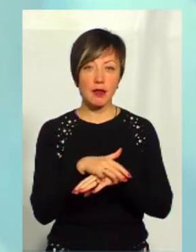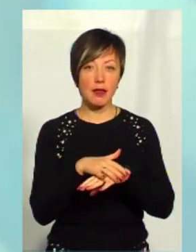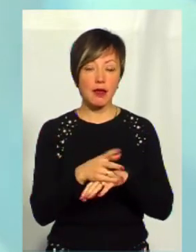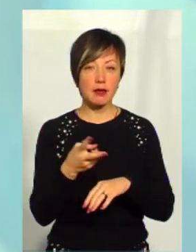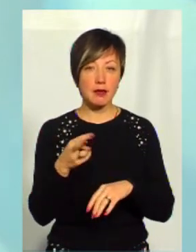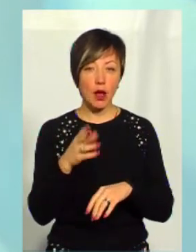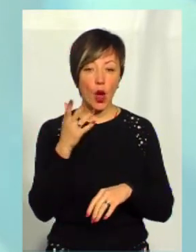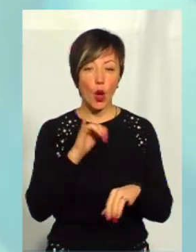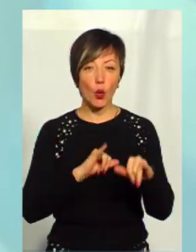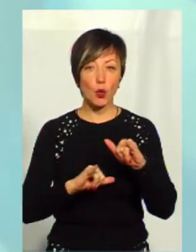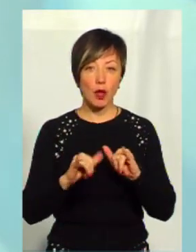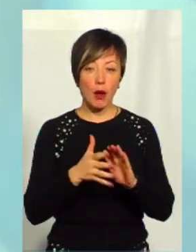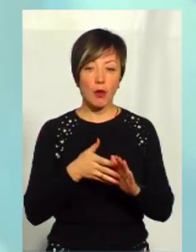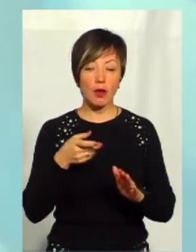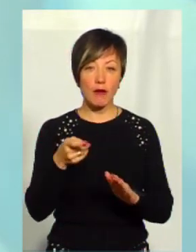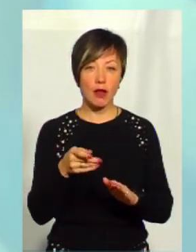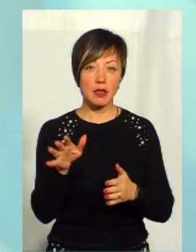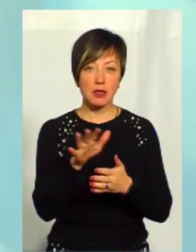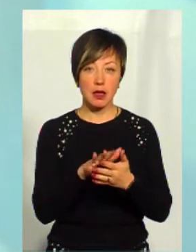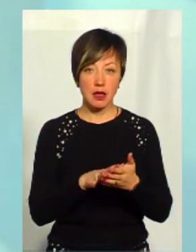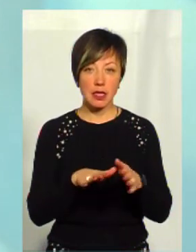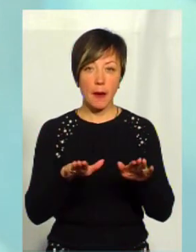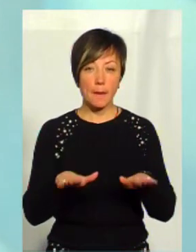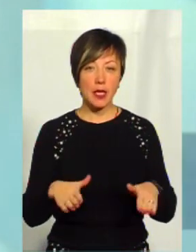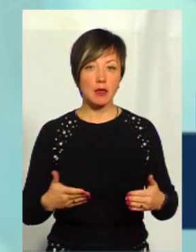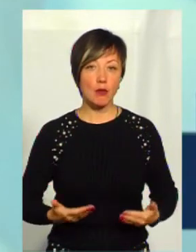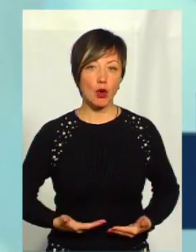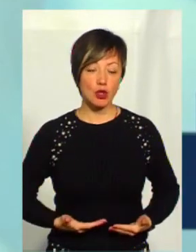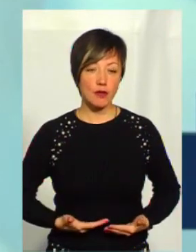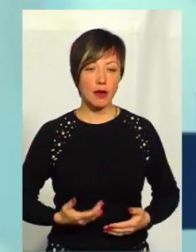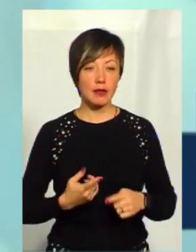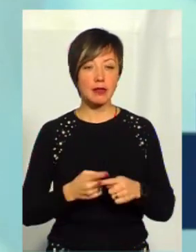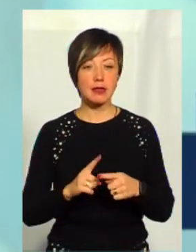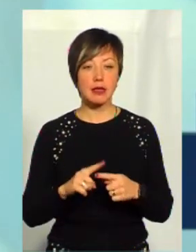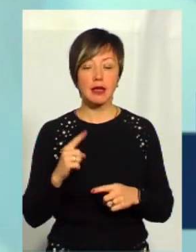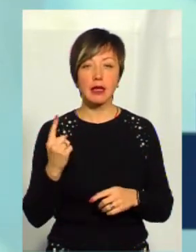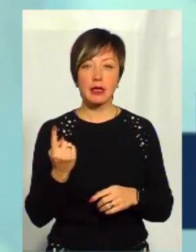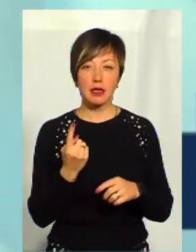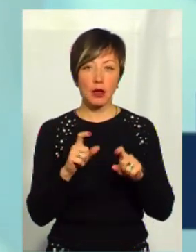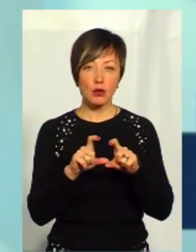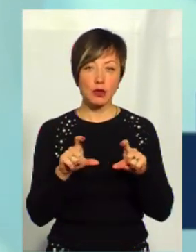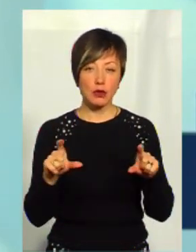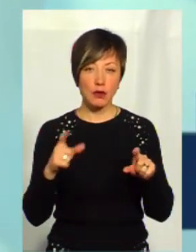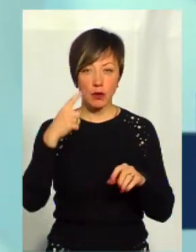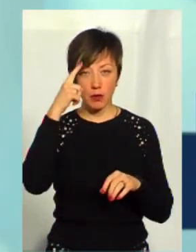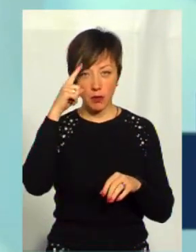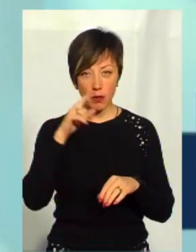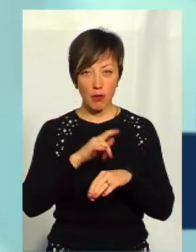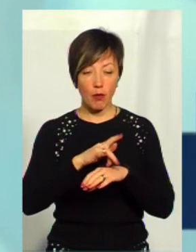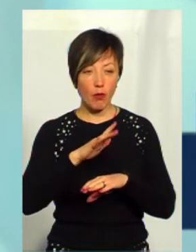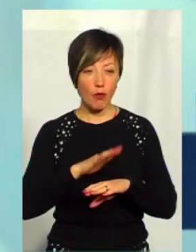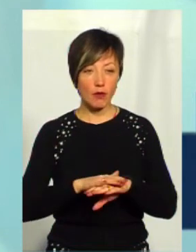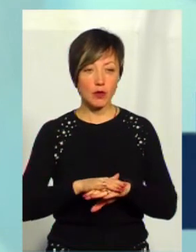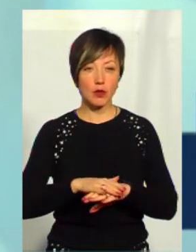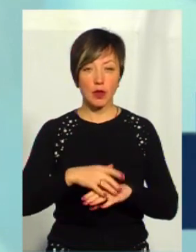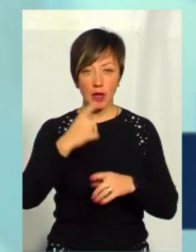та декларація про надання житлової субсидії. Тобто за місцем проживання. Це єдина установа, яка володіє повністю